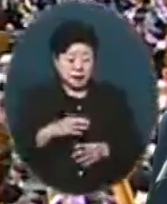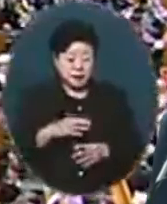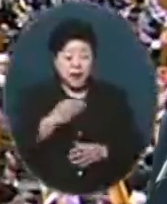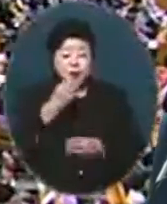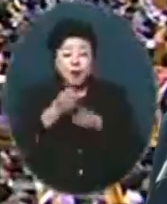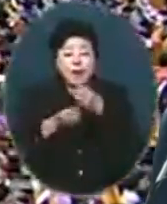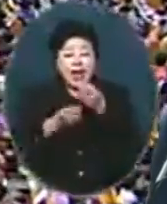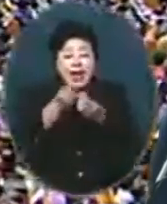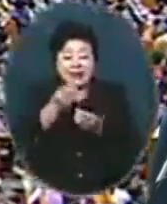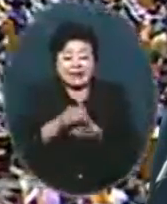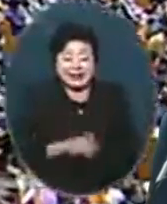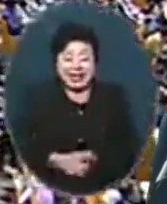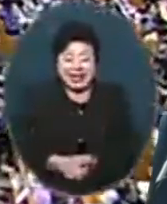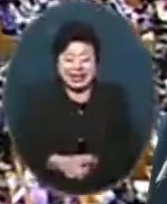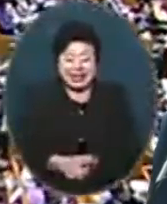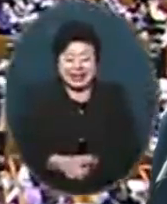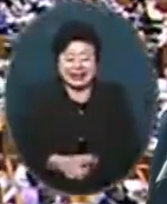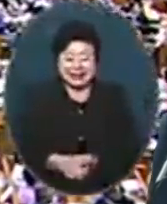고백이었습니다.